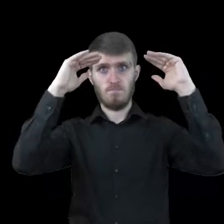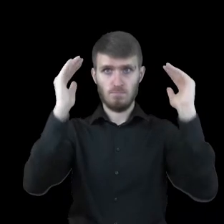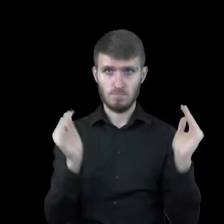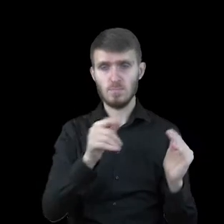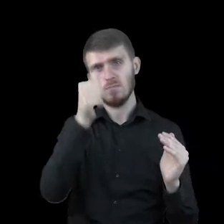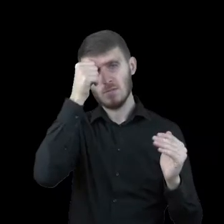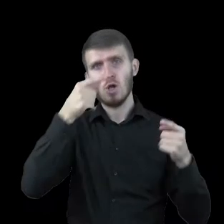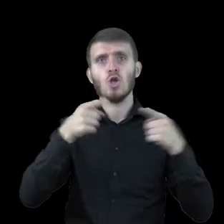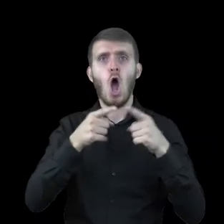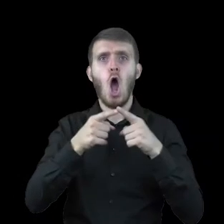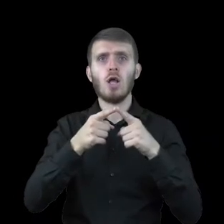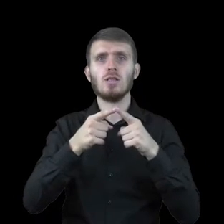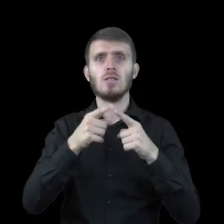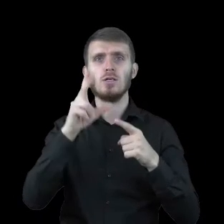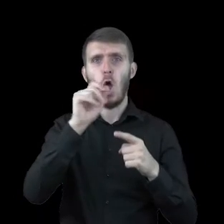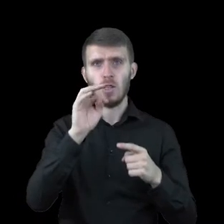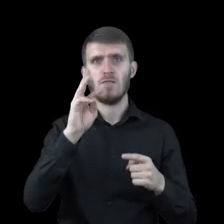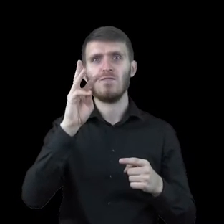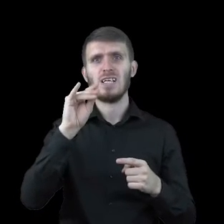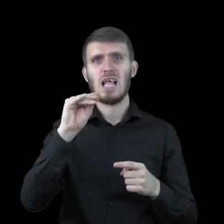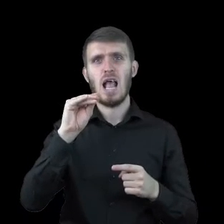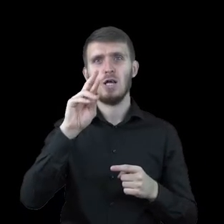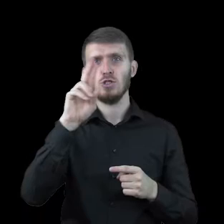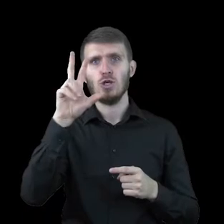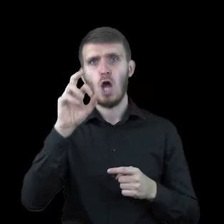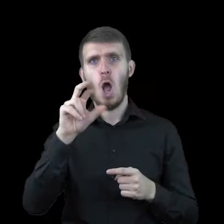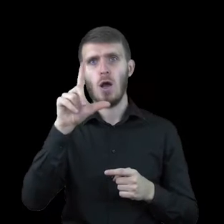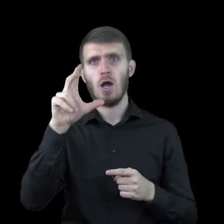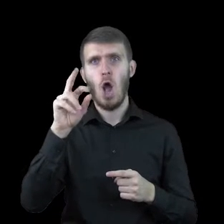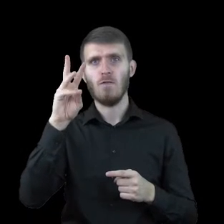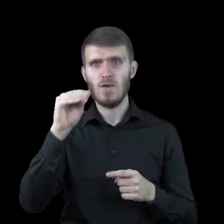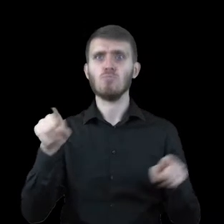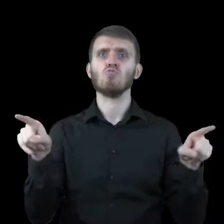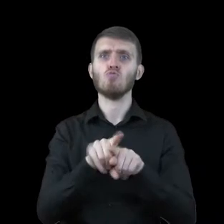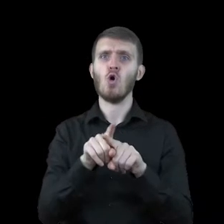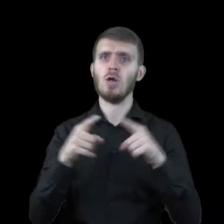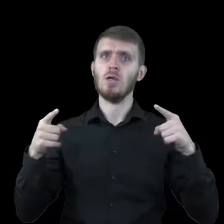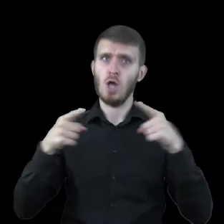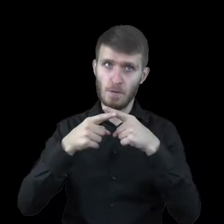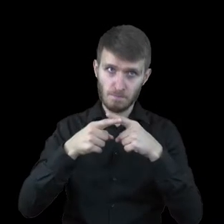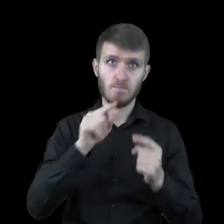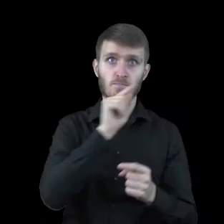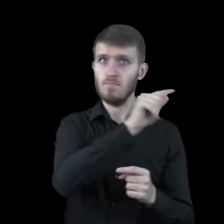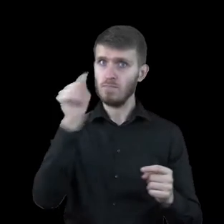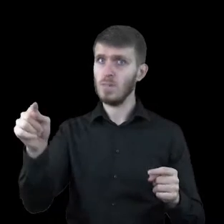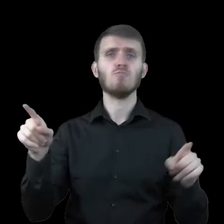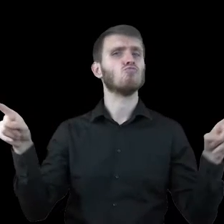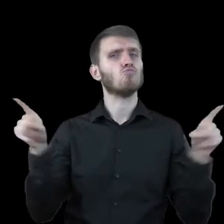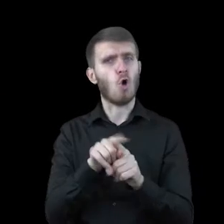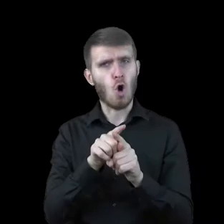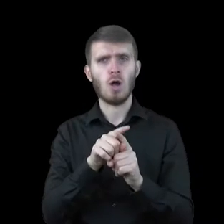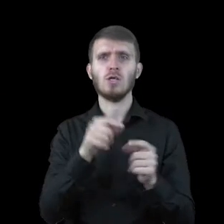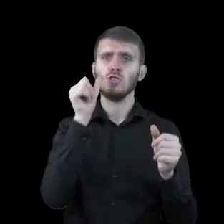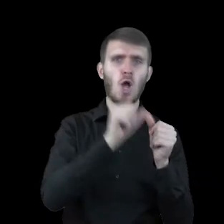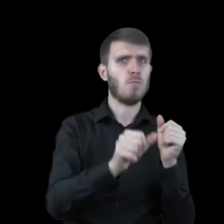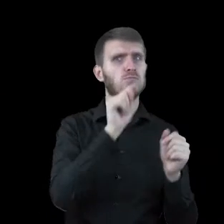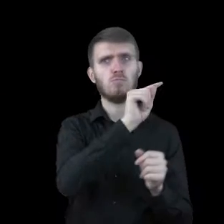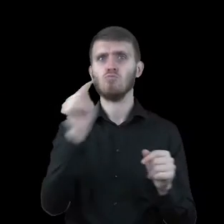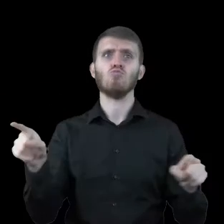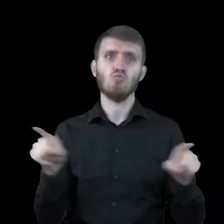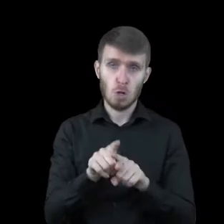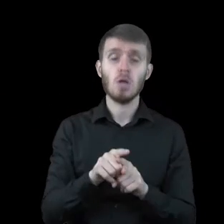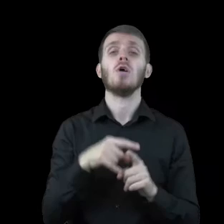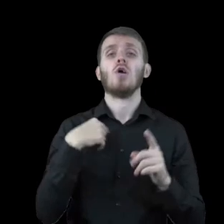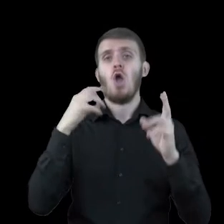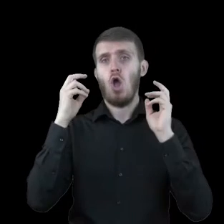kątem, którego miarę znamy, tworzą parę kątów wierzchołkowych. No jak wiadomo, kąty wierzchołkowe mają tę samą miarę,